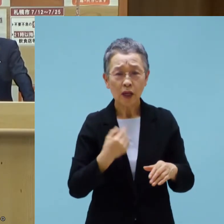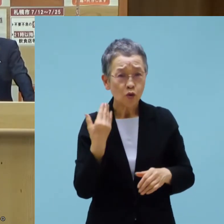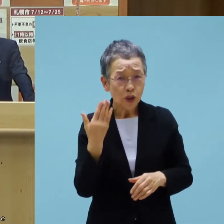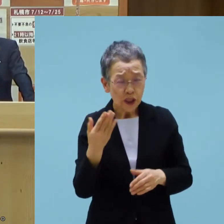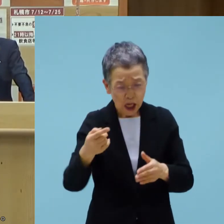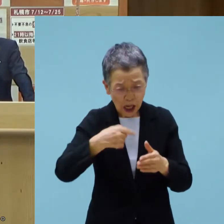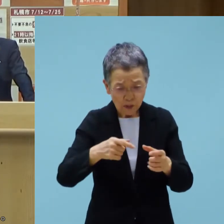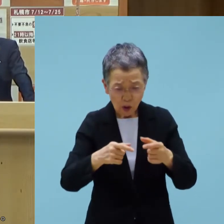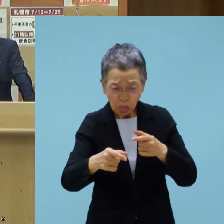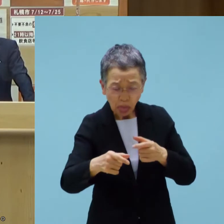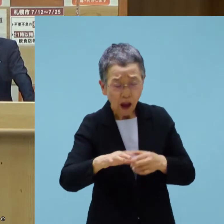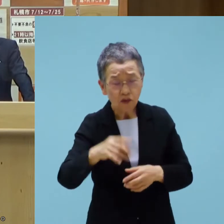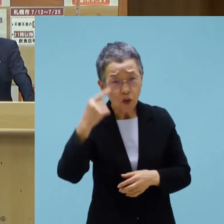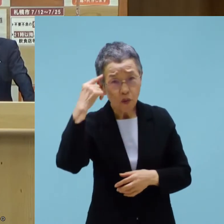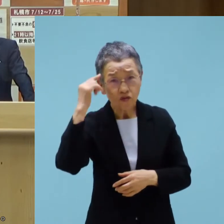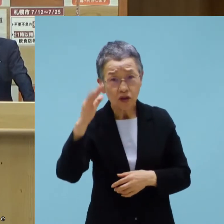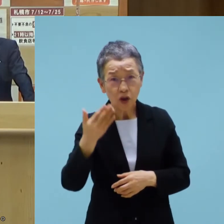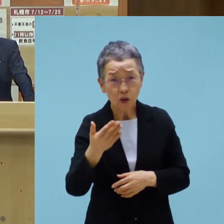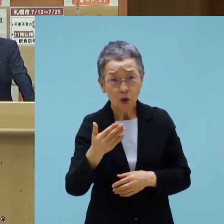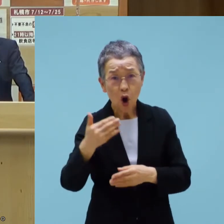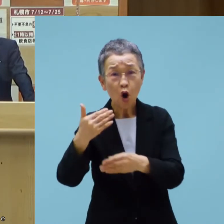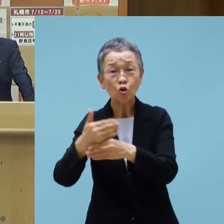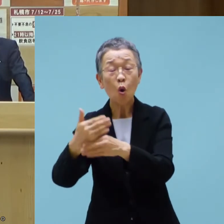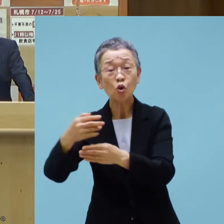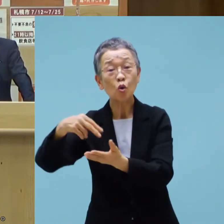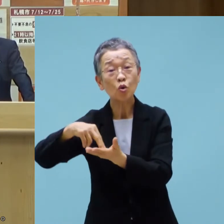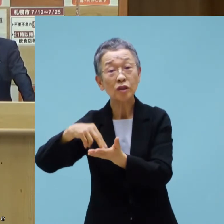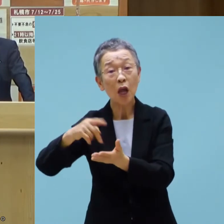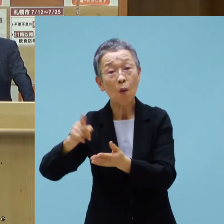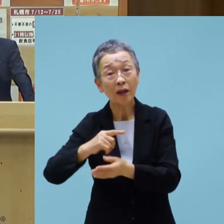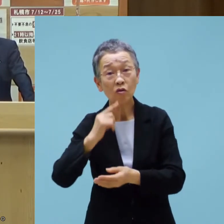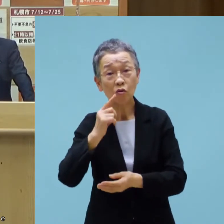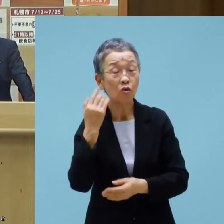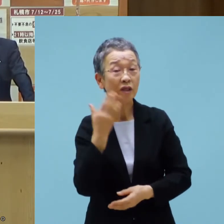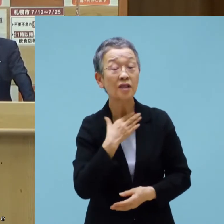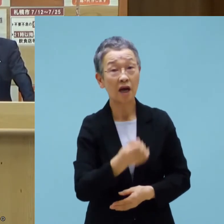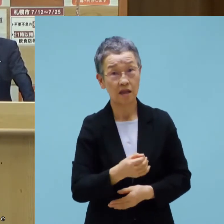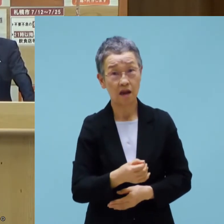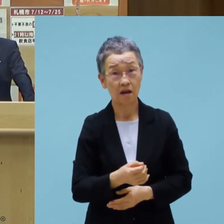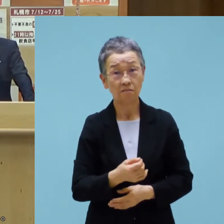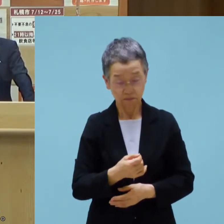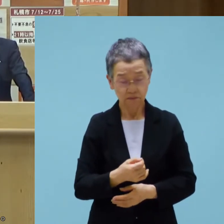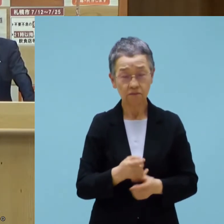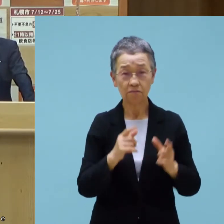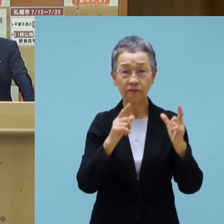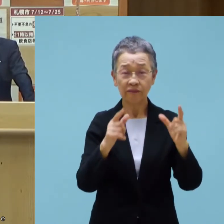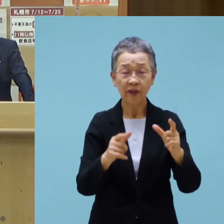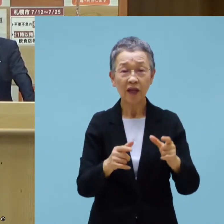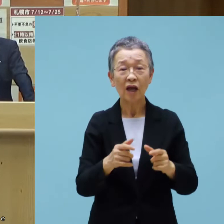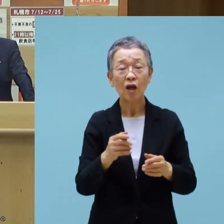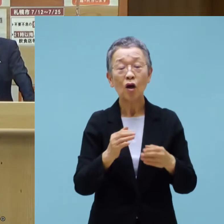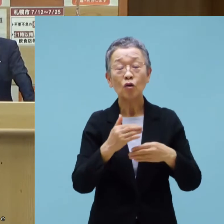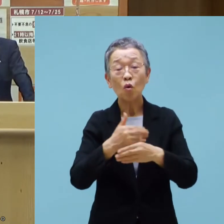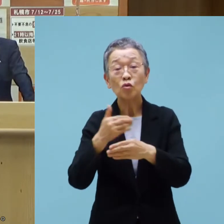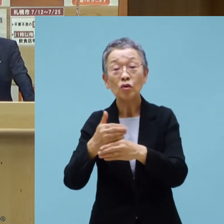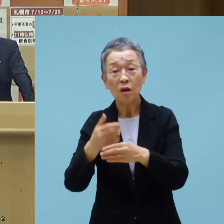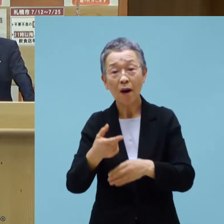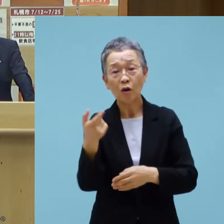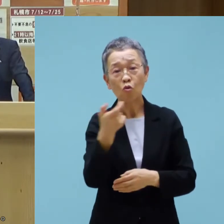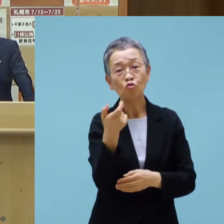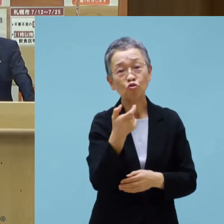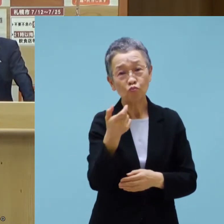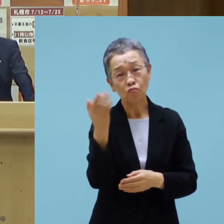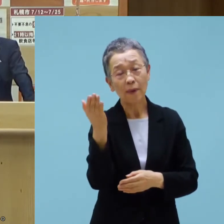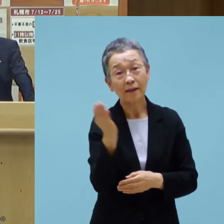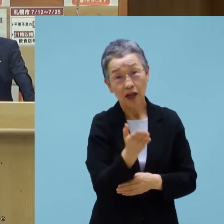があったので、 はいはい、 これ同調としてはということを私聞きたかったんですが、 はい、同調としては6割連続して達成はしてるんですけども、ま